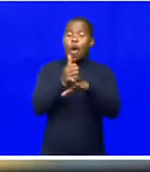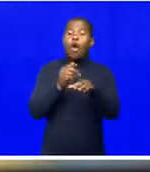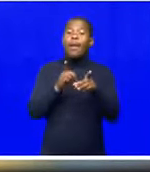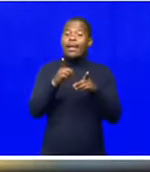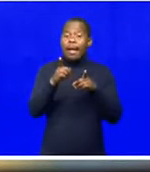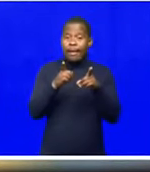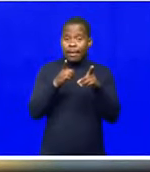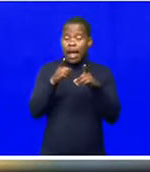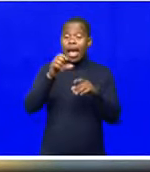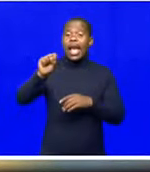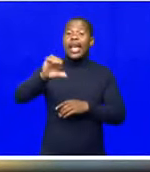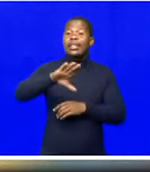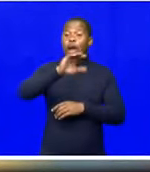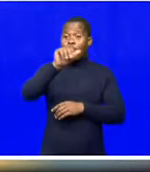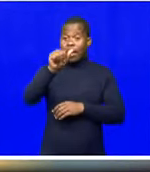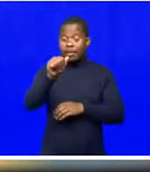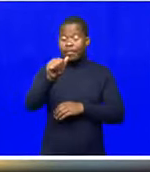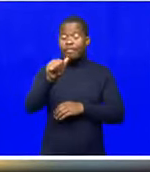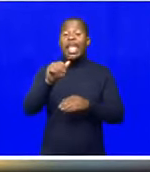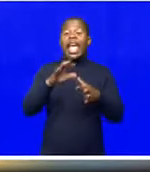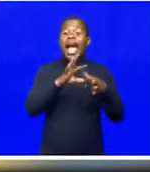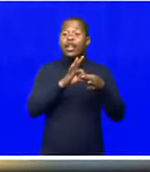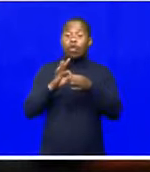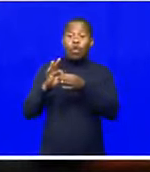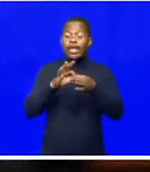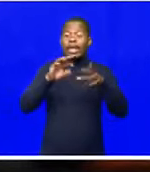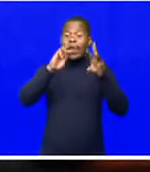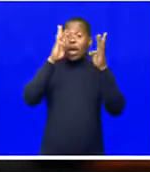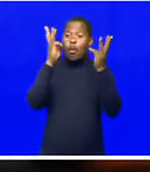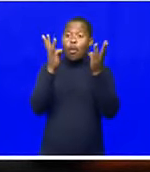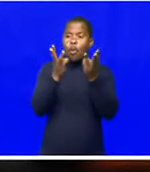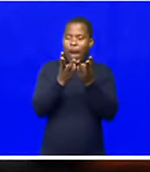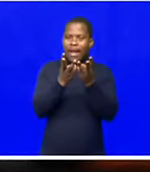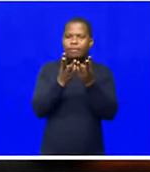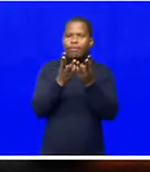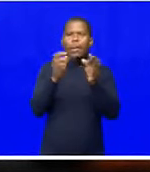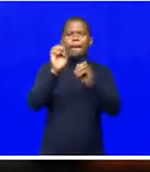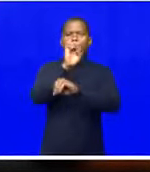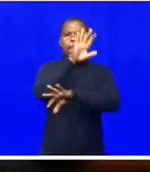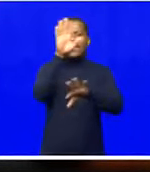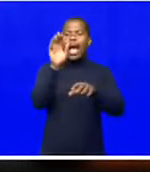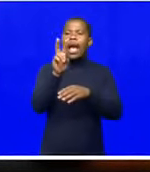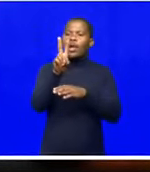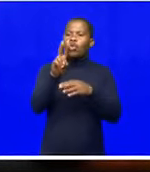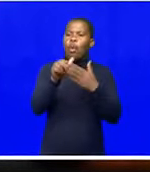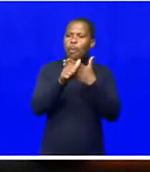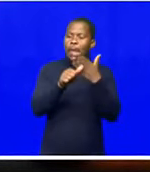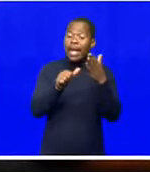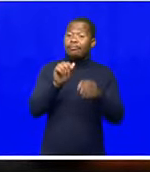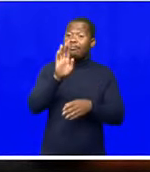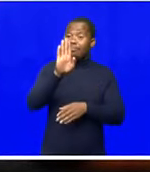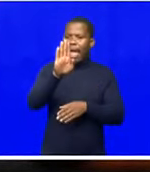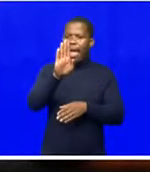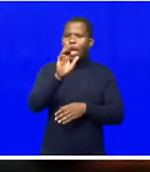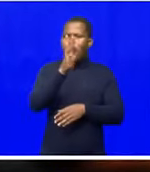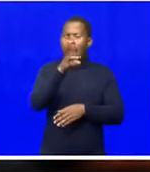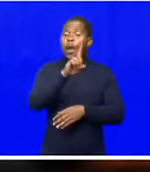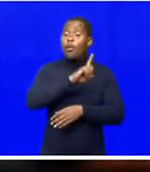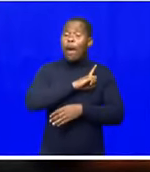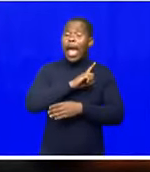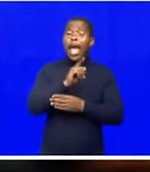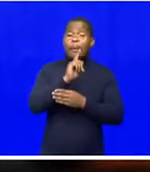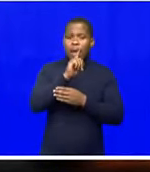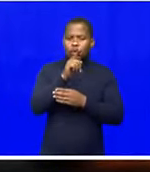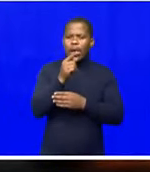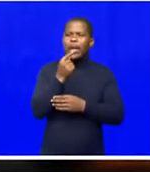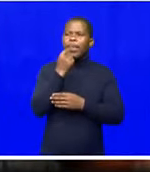werabhi emhlabeni seyimemetela ukuthi Ras Erasmus sewumisile ekusebenza emdlalweni werabhi tinyanga letimbili netinsolo tekwethuka noMpembe.